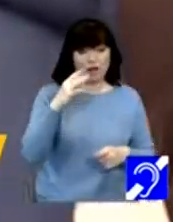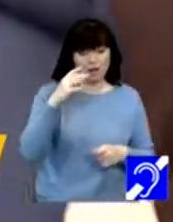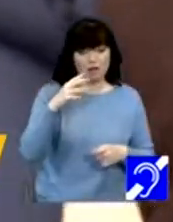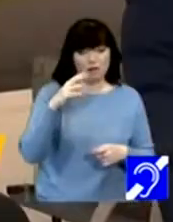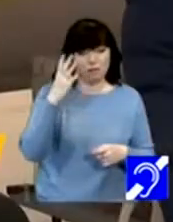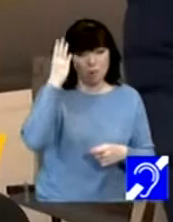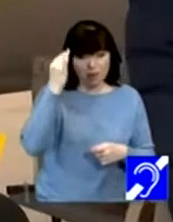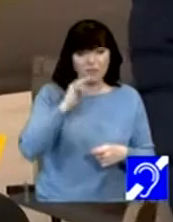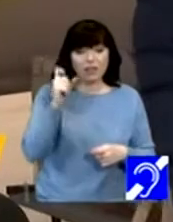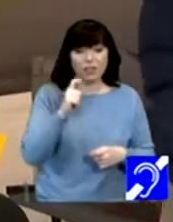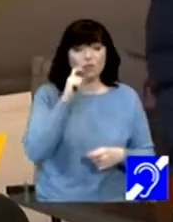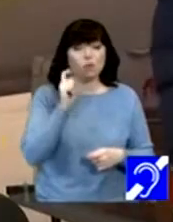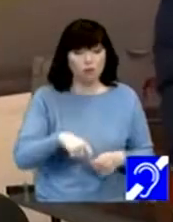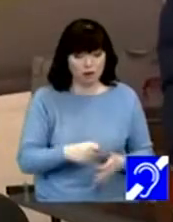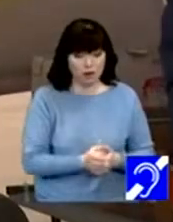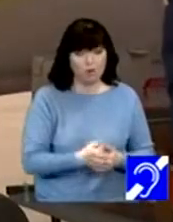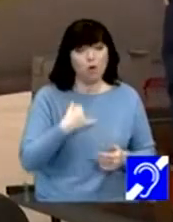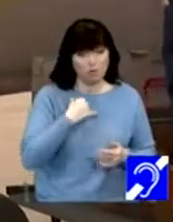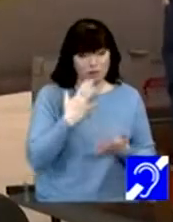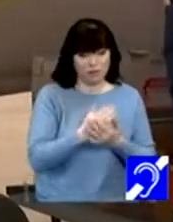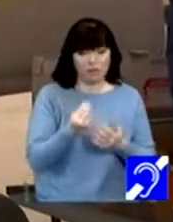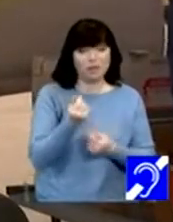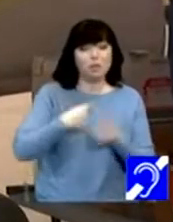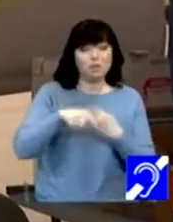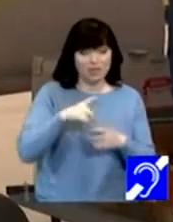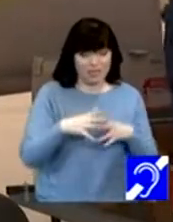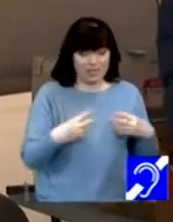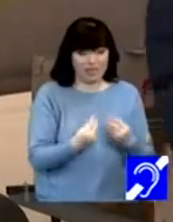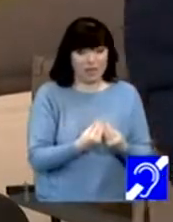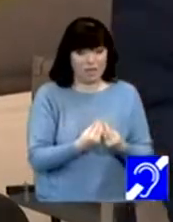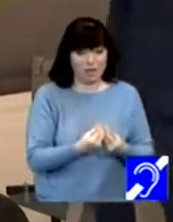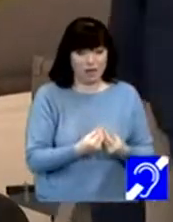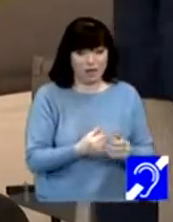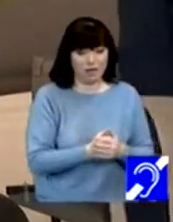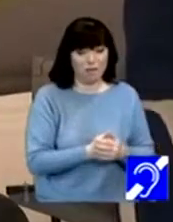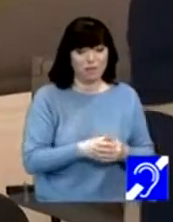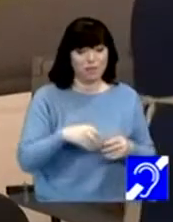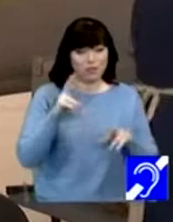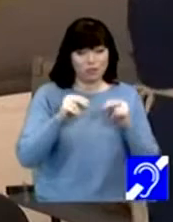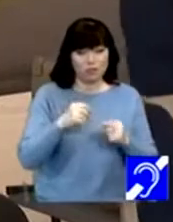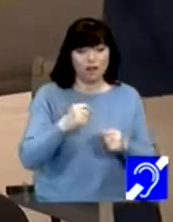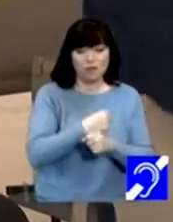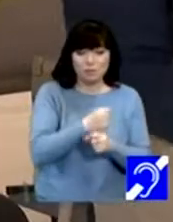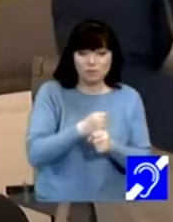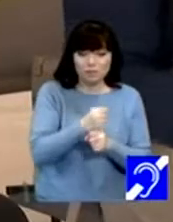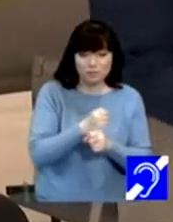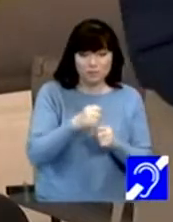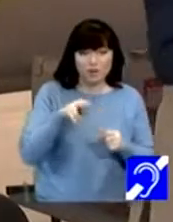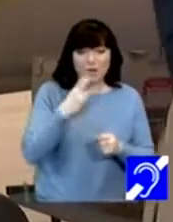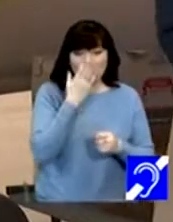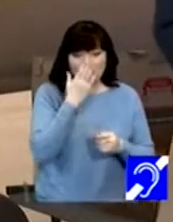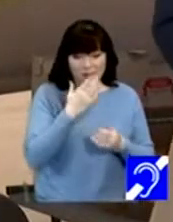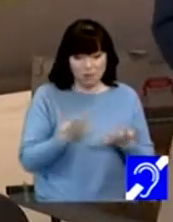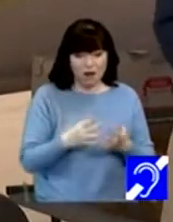din Ucraina. Acum avem un business mic de familie cu condimente. Noi facem după rețete noastre